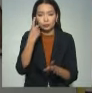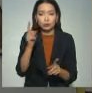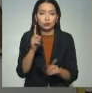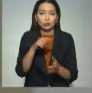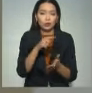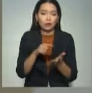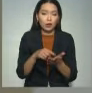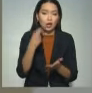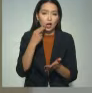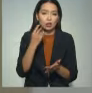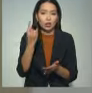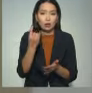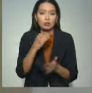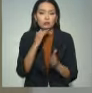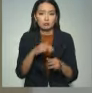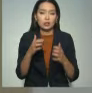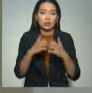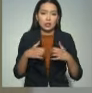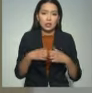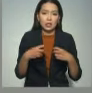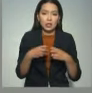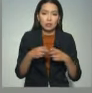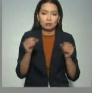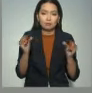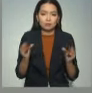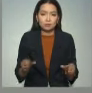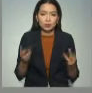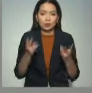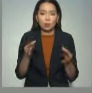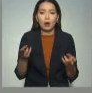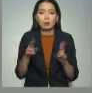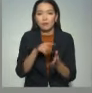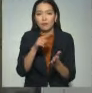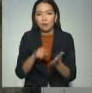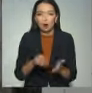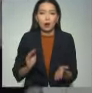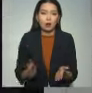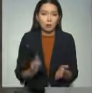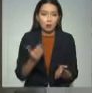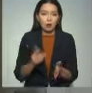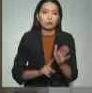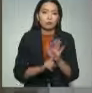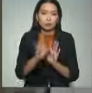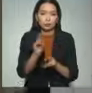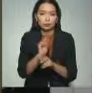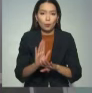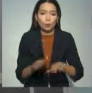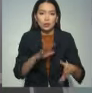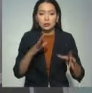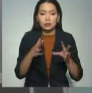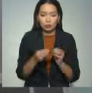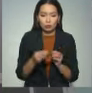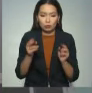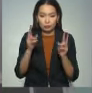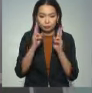качестве окон. Достаточно разобраться с резиновыми уплотнителями. Но по остальным вопросам компания приступит к ремонту лишь после итогов